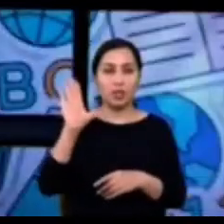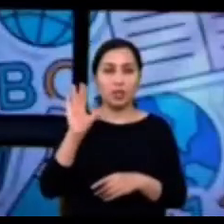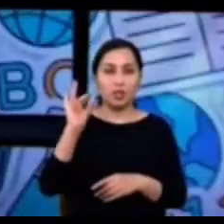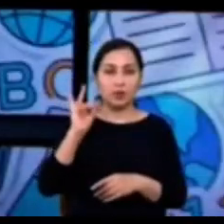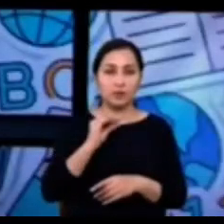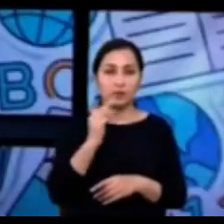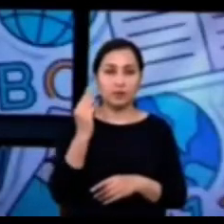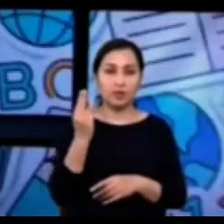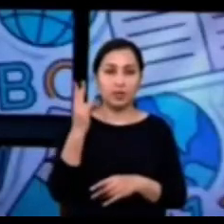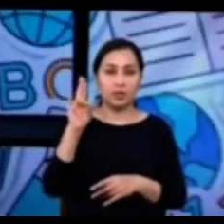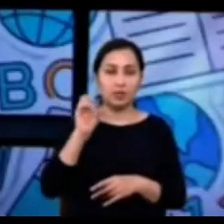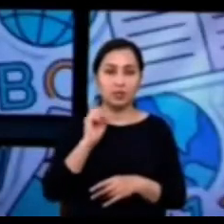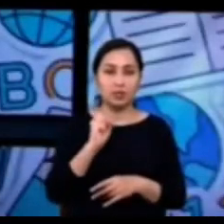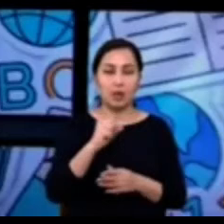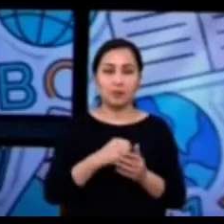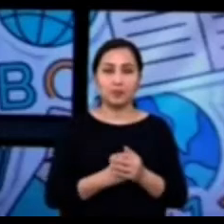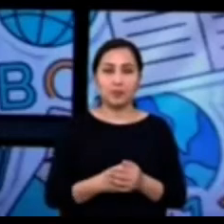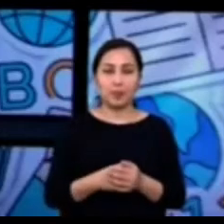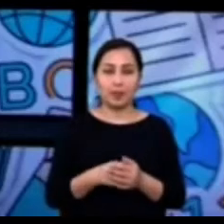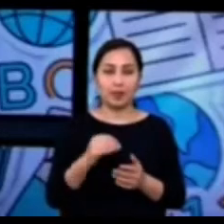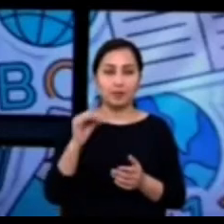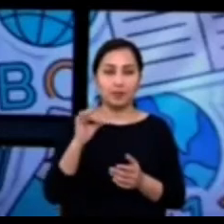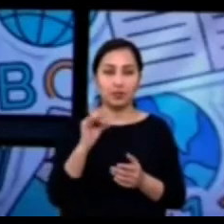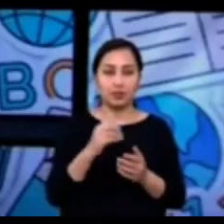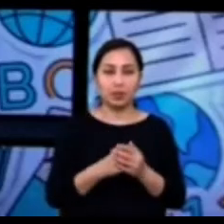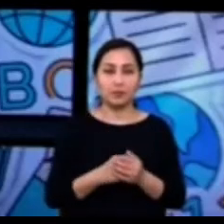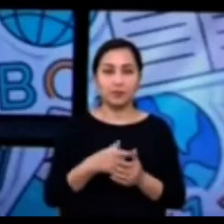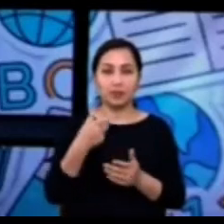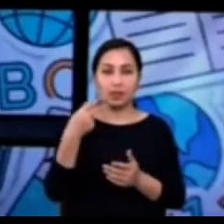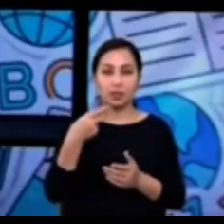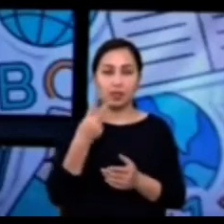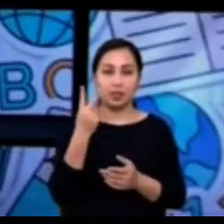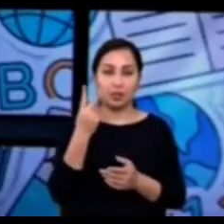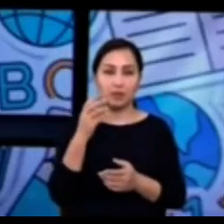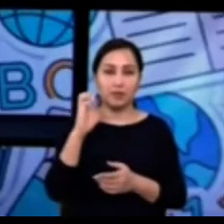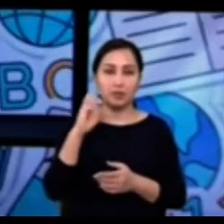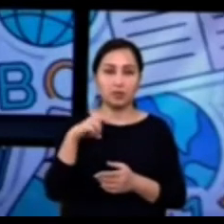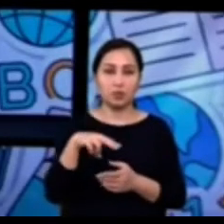Проверяем. Вишни. Правильно, два слога.